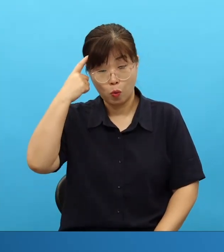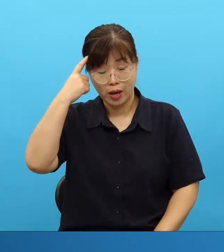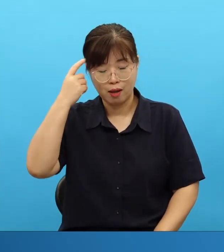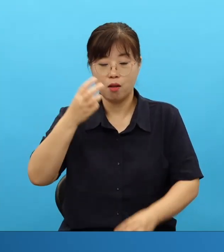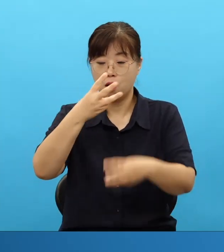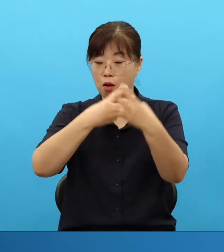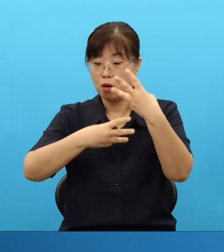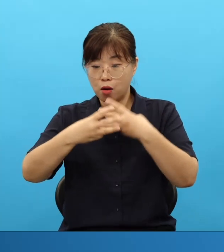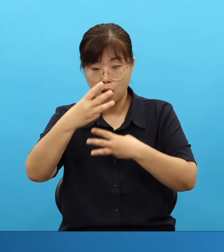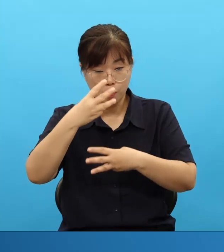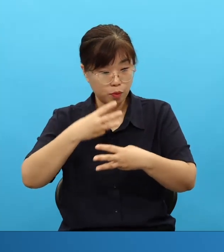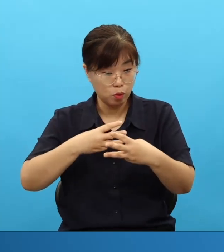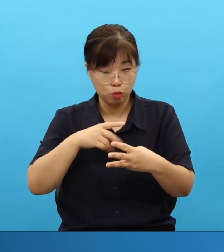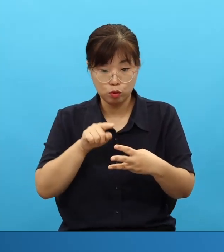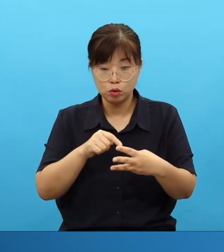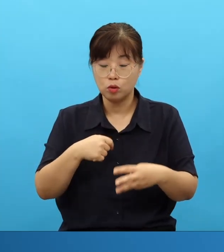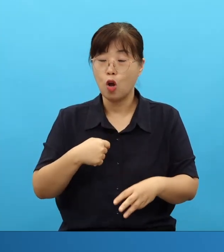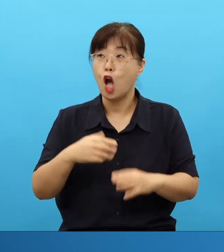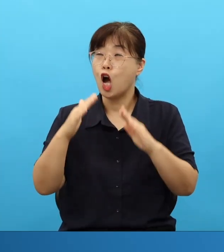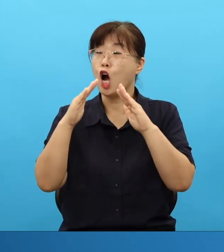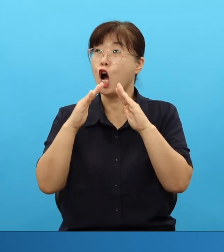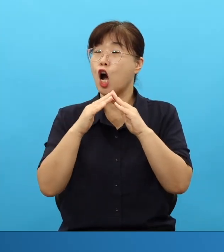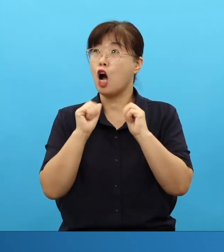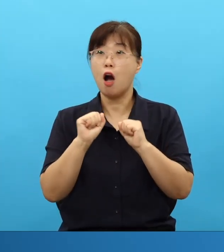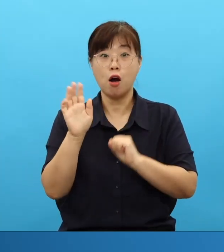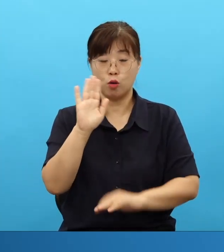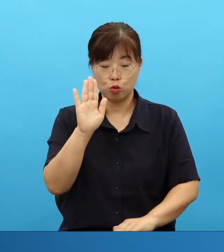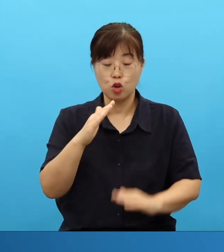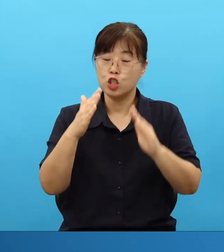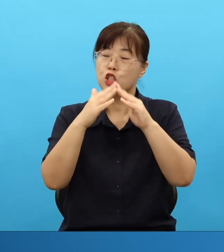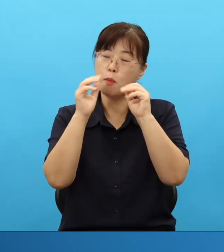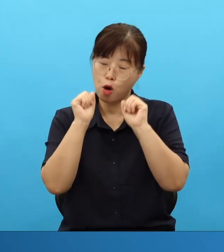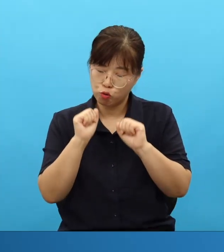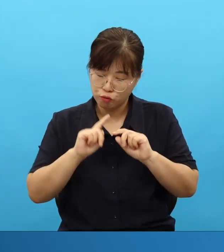살아남아야지 살아남지 못하고 힘이 없으면 안 되는